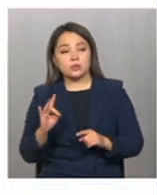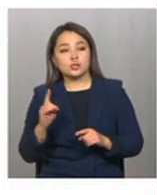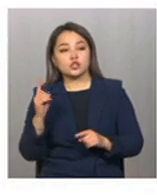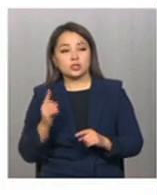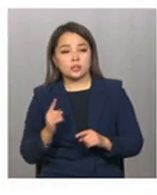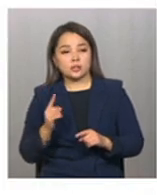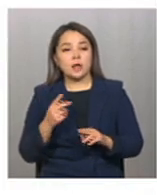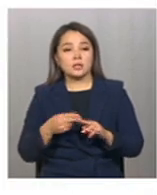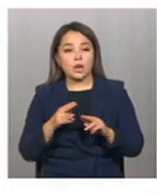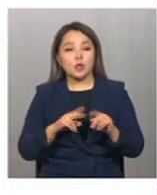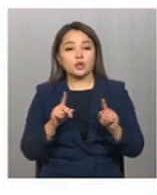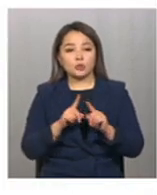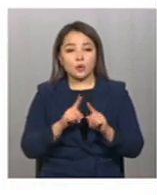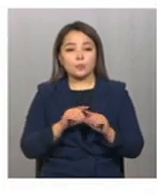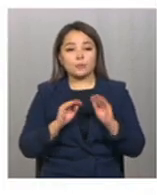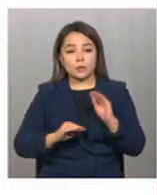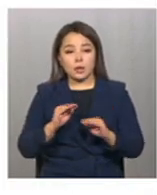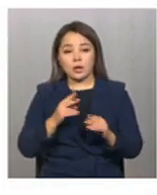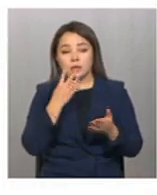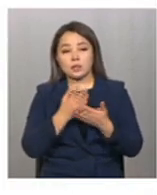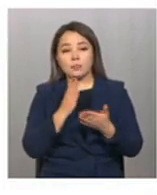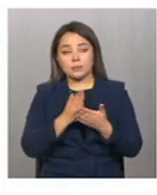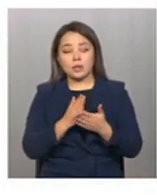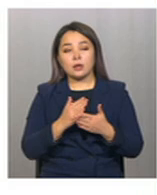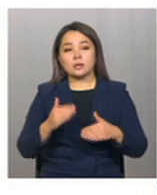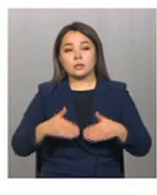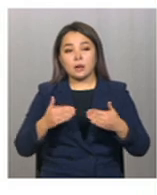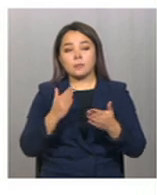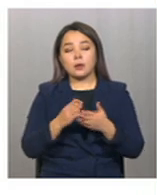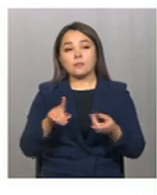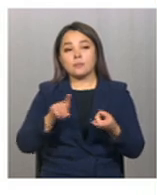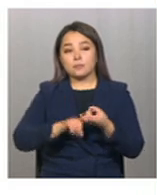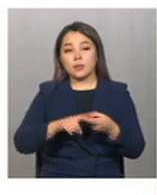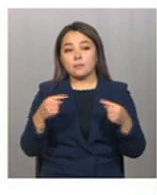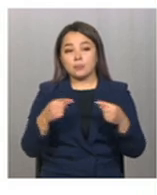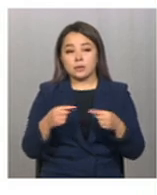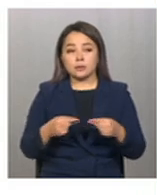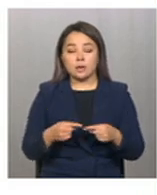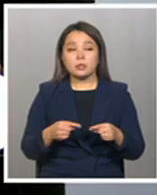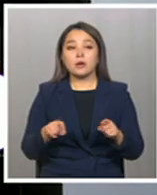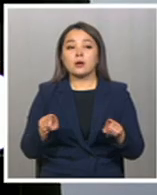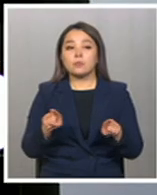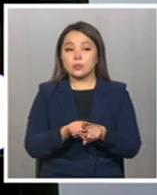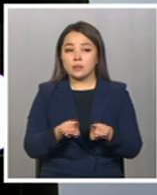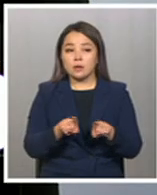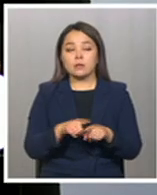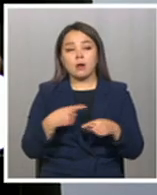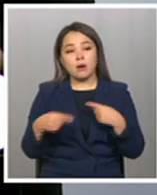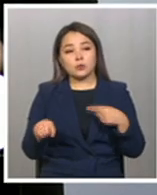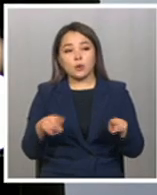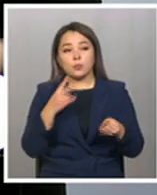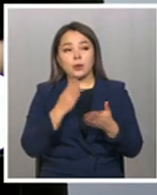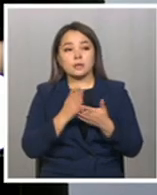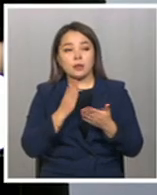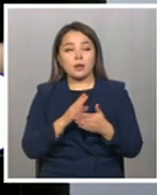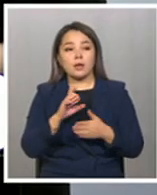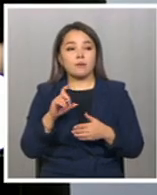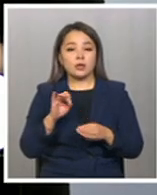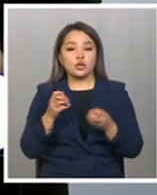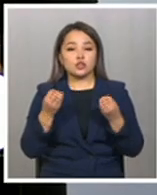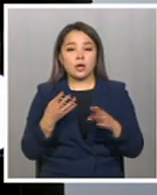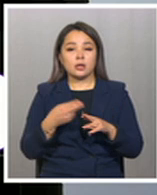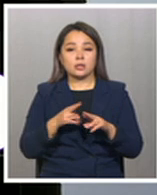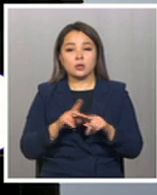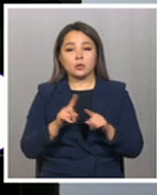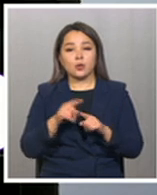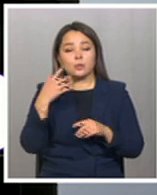RCOOR'. Яғни бұл жерде де радикалдар бірдей немесе әр түрлі болу мүмкін. Жай эфирлер жөнінде түсінікті